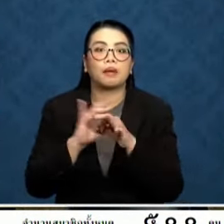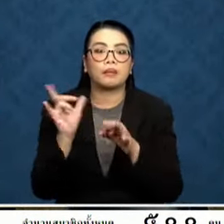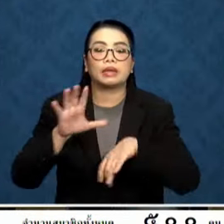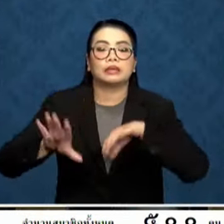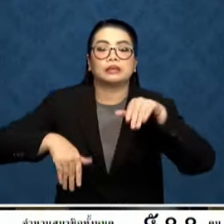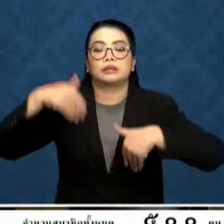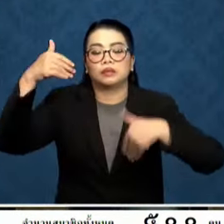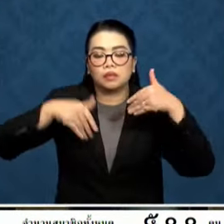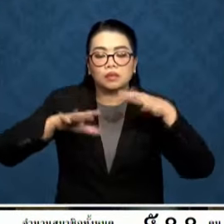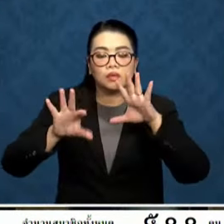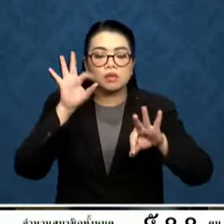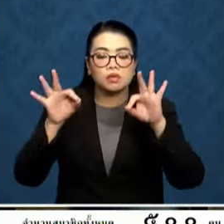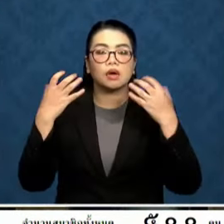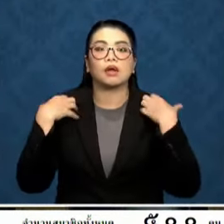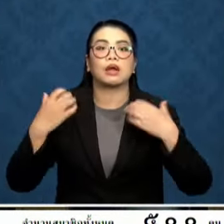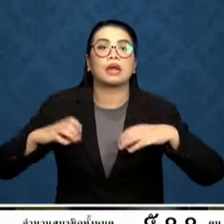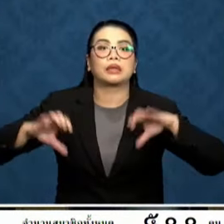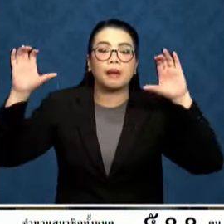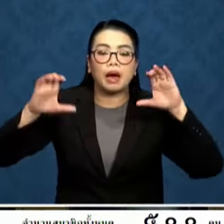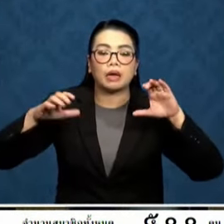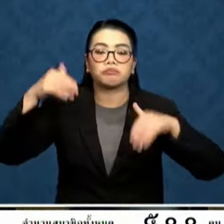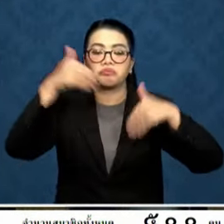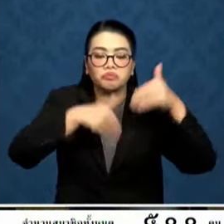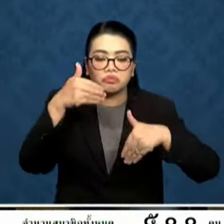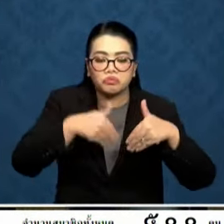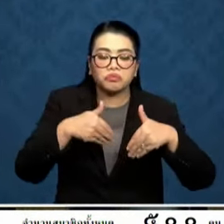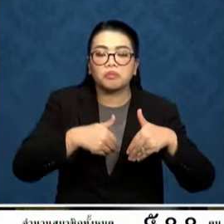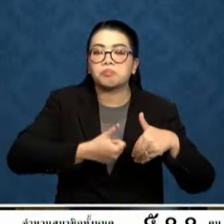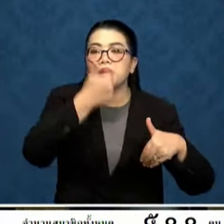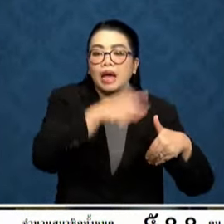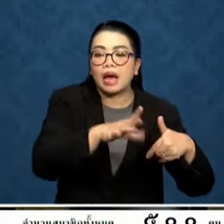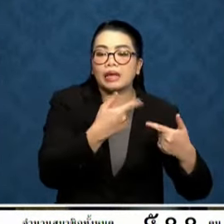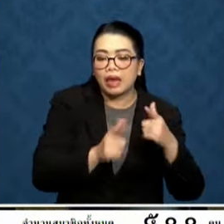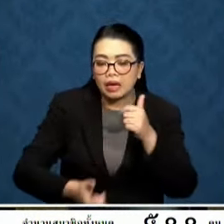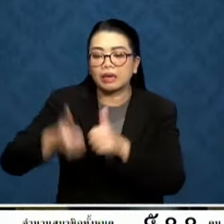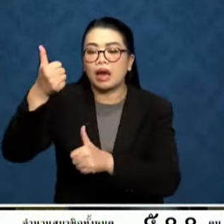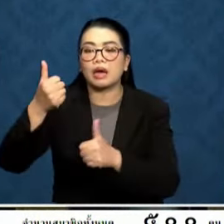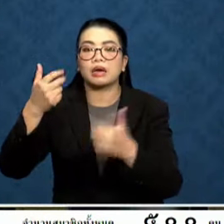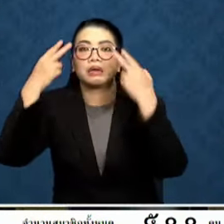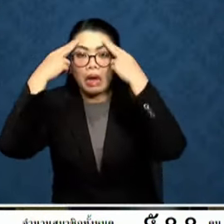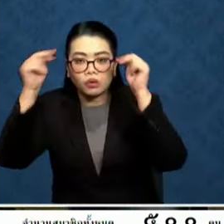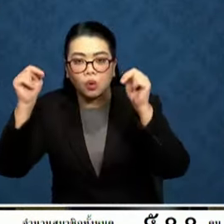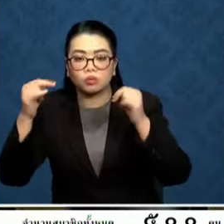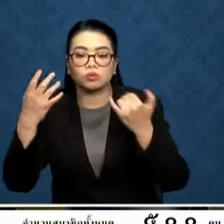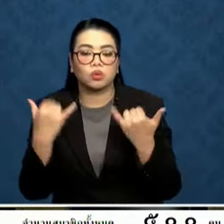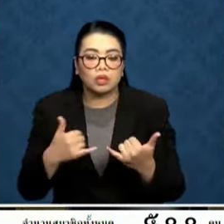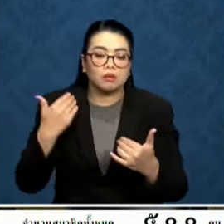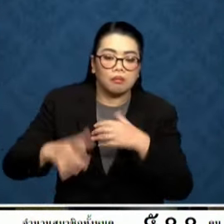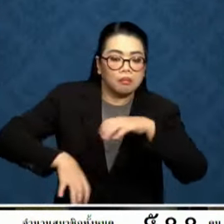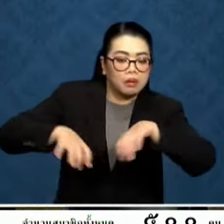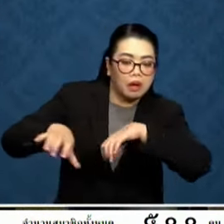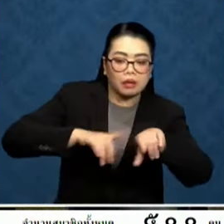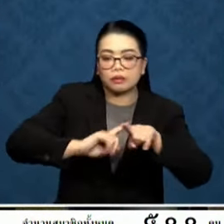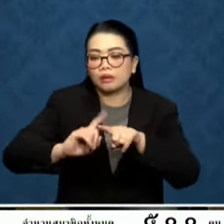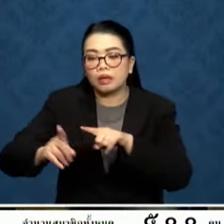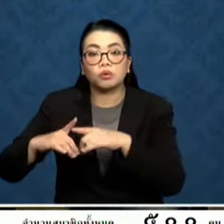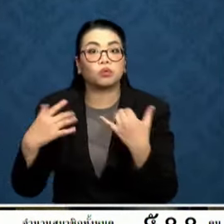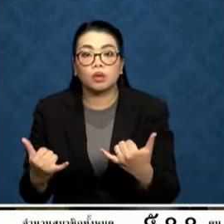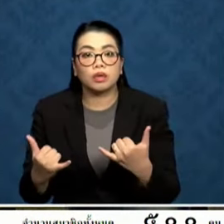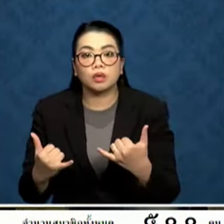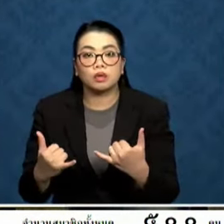ตั้งรัฐบาลและพอเข้ามาบริหารประเทศจริงๆแล้วจนถึงวันนี้ก็ยังไม่